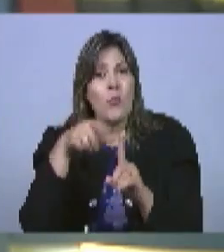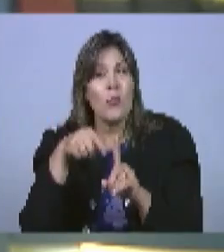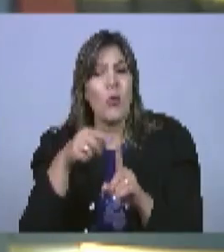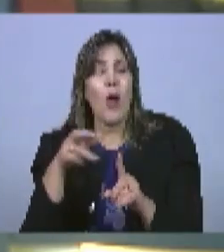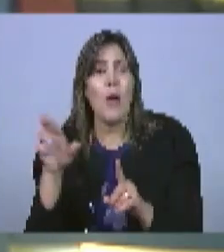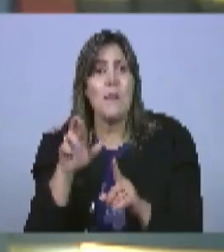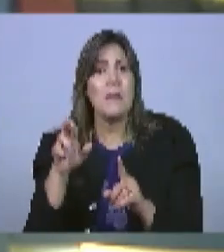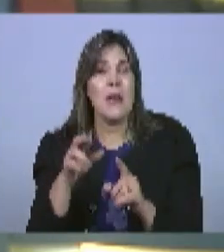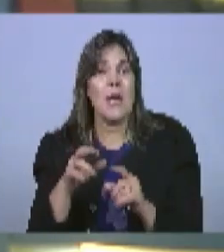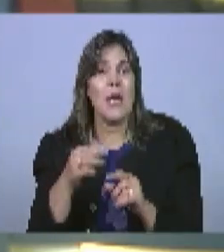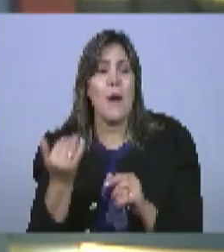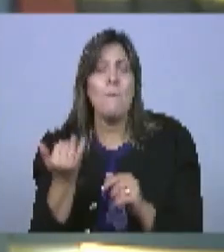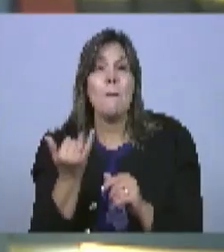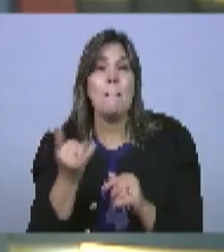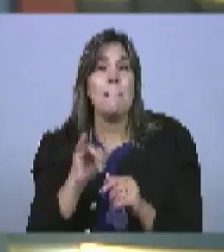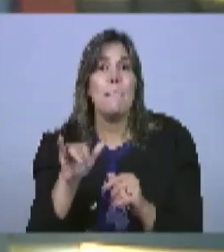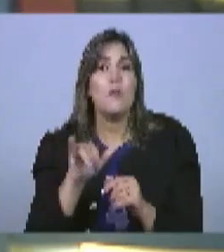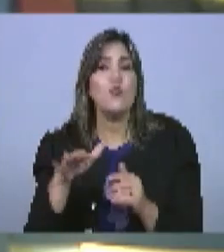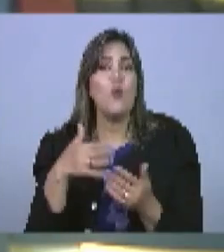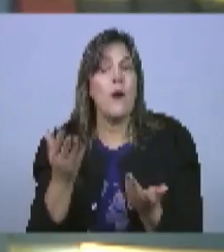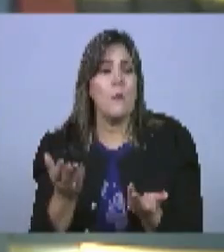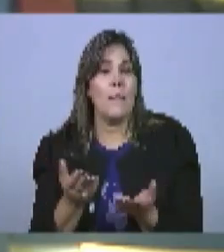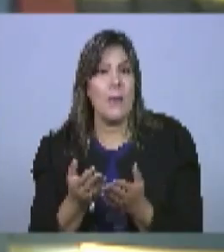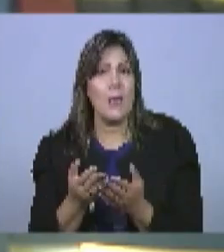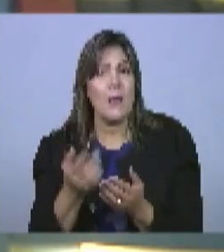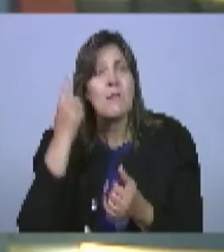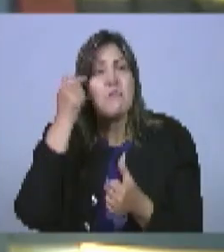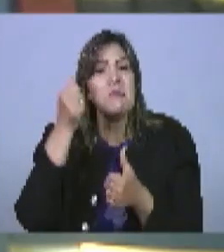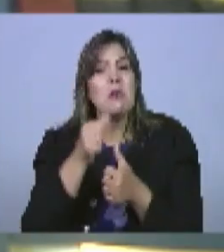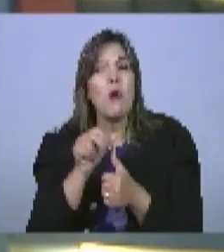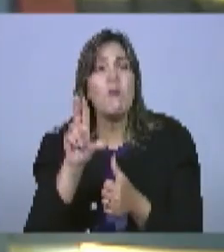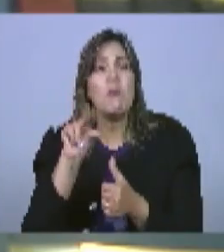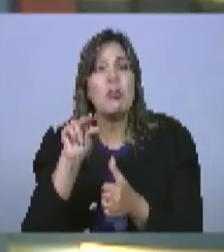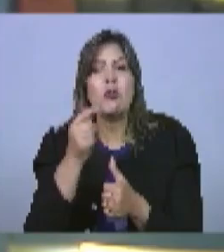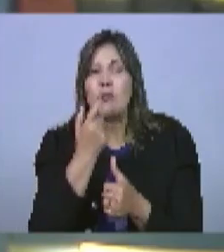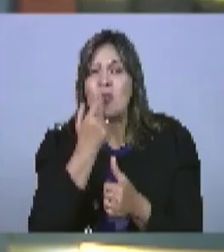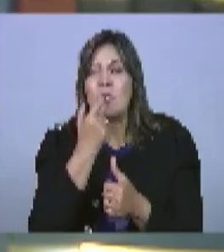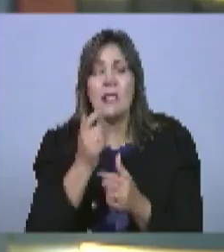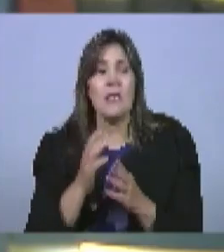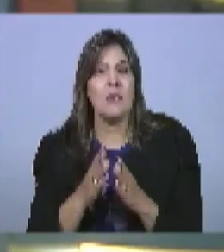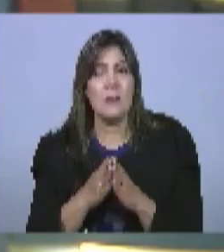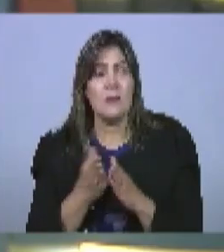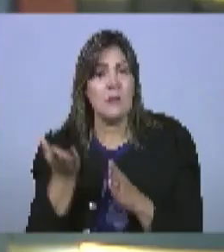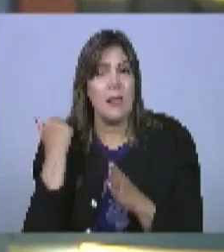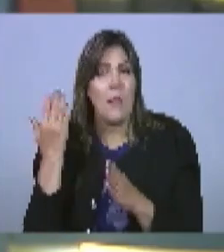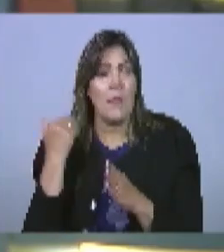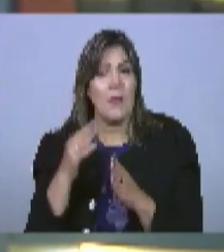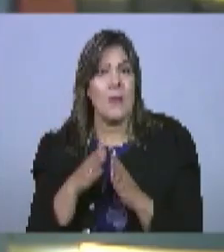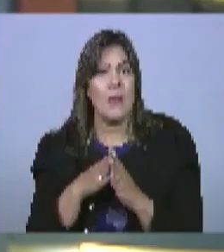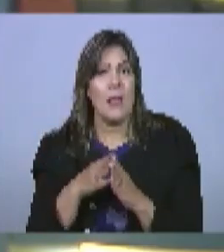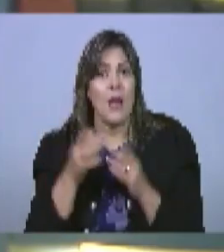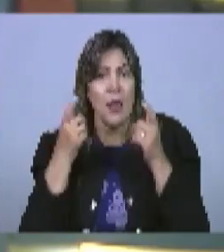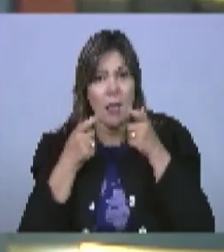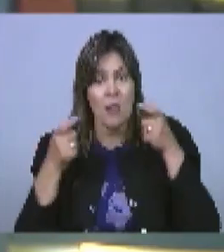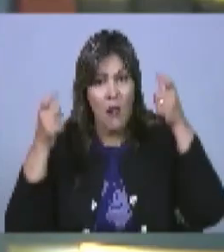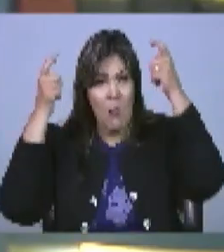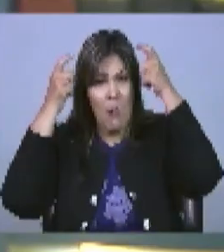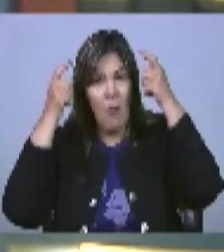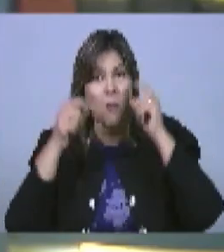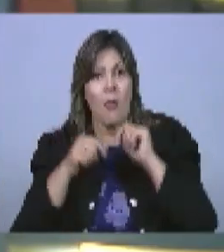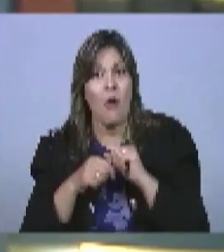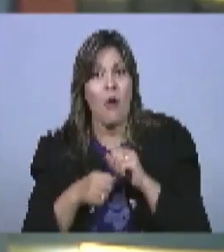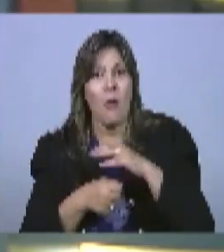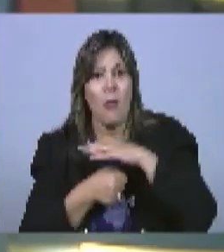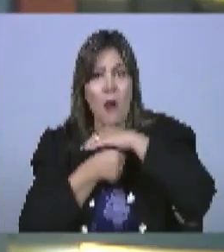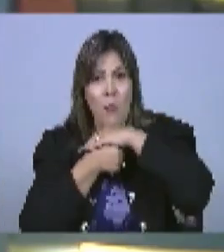ده من حوالي يعني يمكن حوالي 20 سنه مش متذكر بالضبط التاريخ كان قداسه البابا